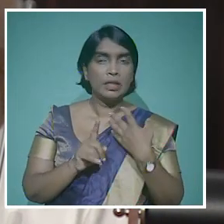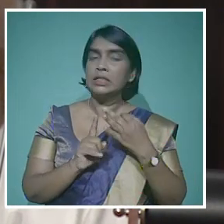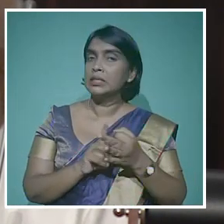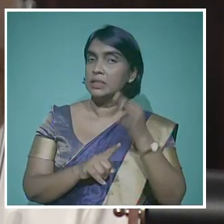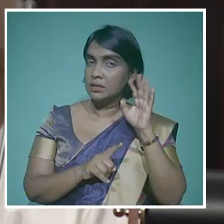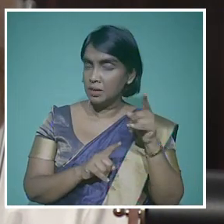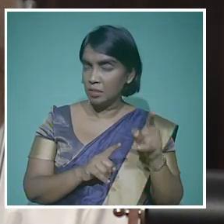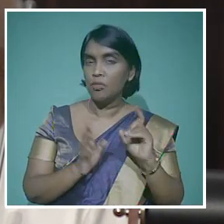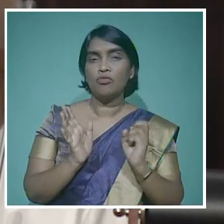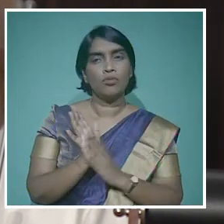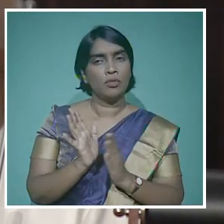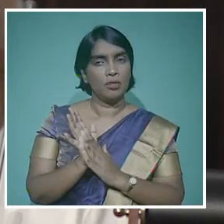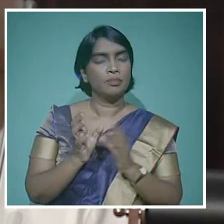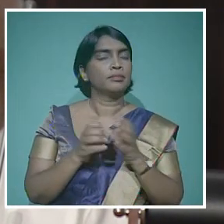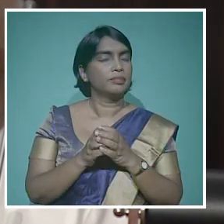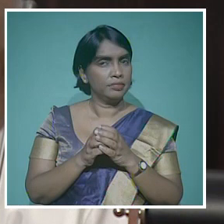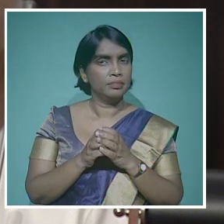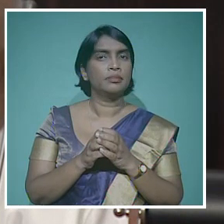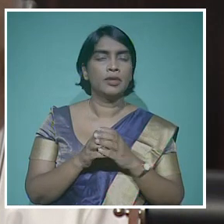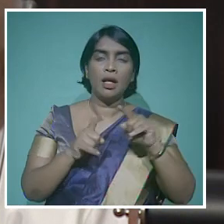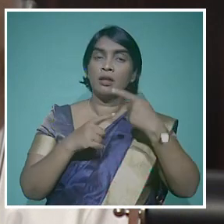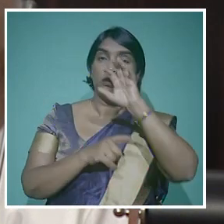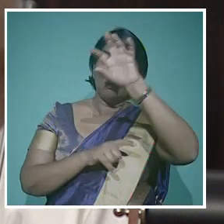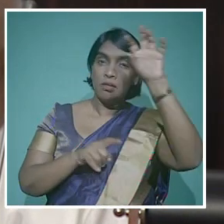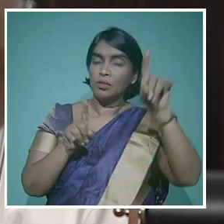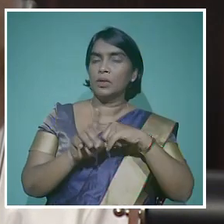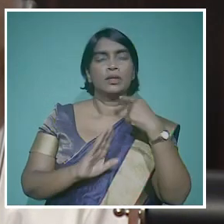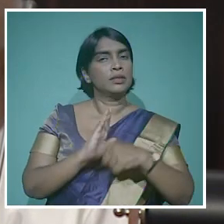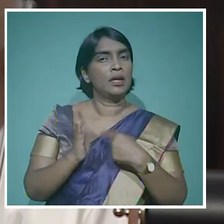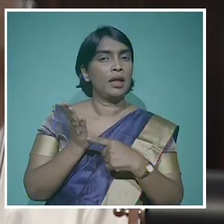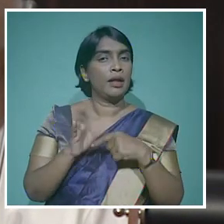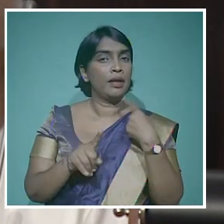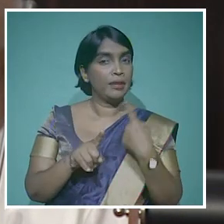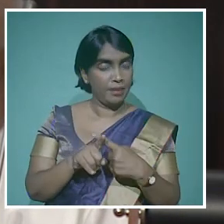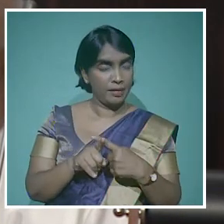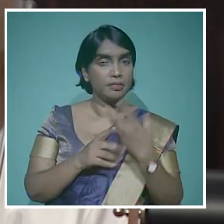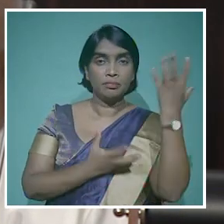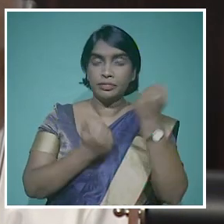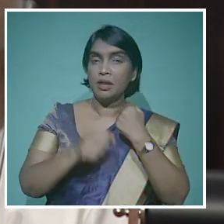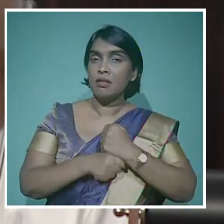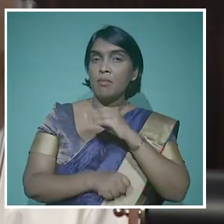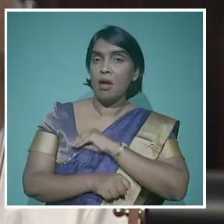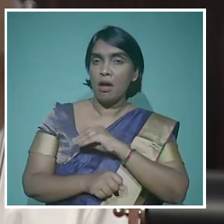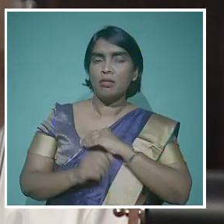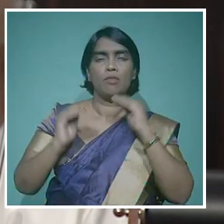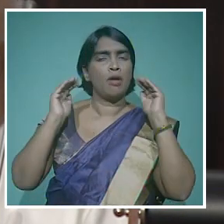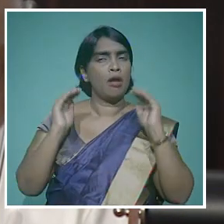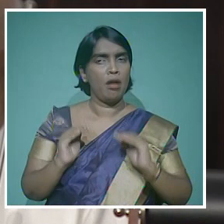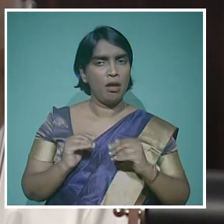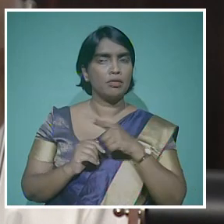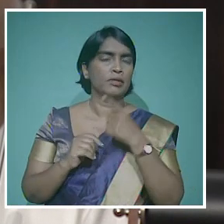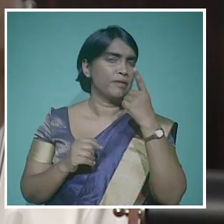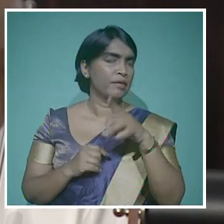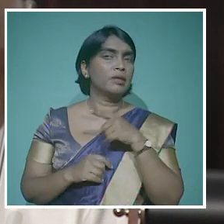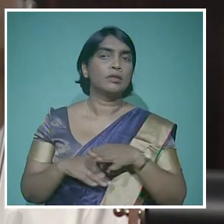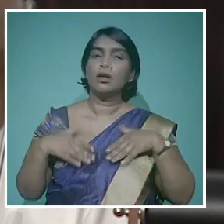ජනාධිපති කොමිෂන් සභාවක් අනික් රටවල් සහසදී ශ්‍රී ලංකාවේ බදු මගින් ලැබෙන රාජ්‍ය ආදායම් ඉතා අඩු වගයක් ගන්නා